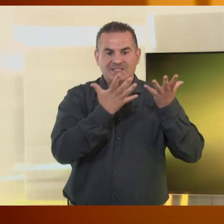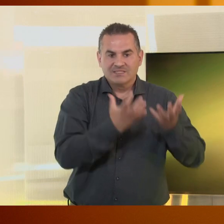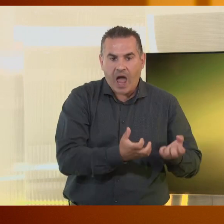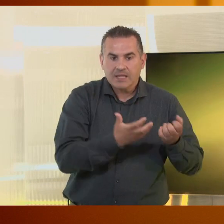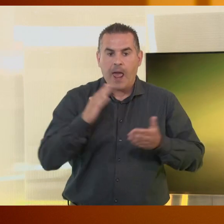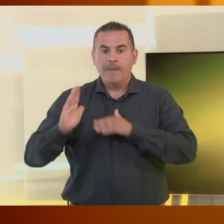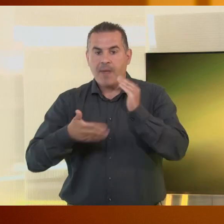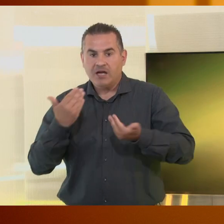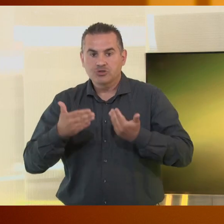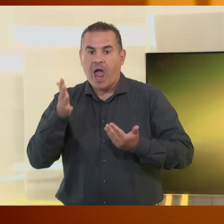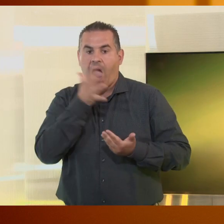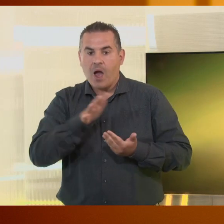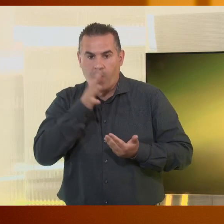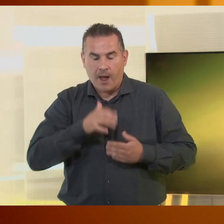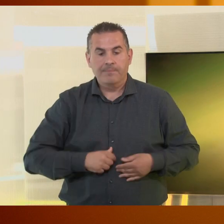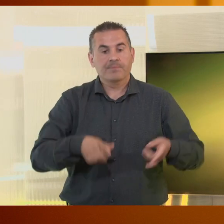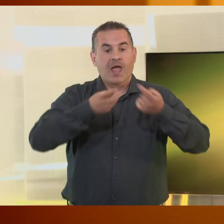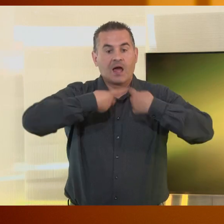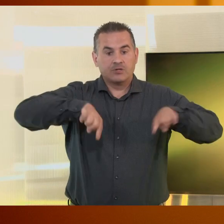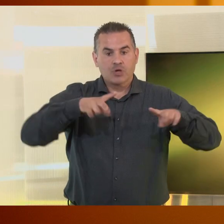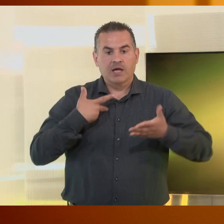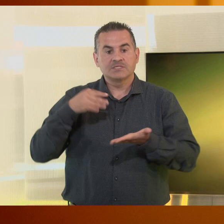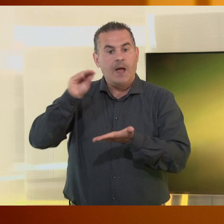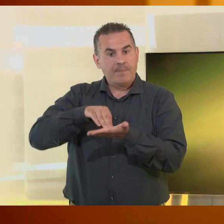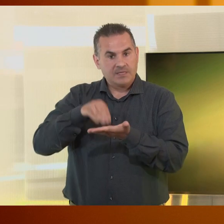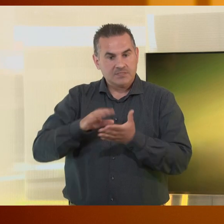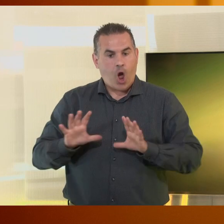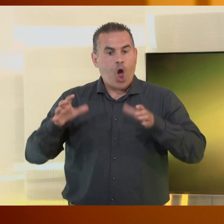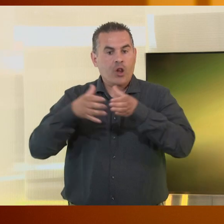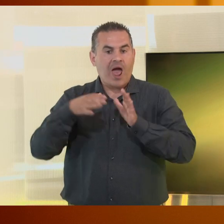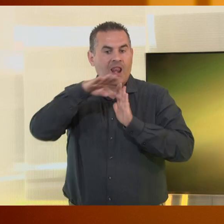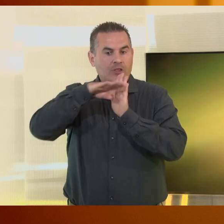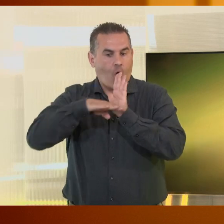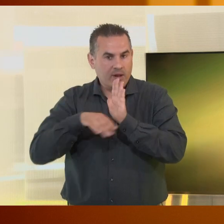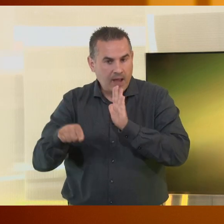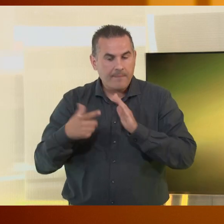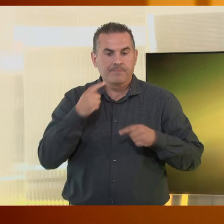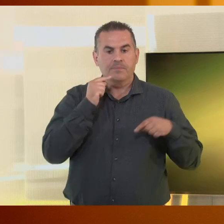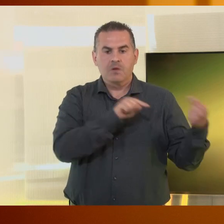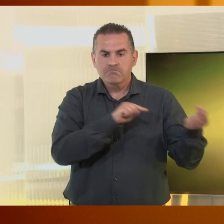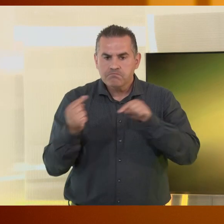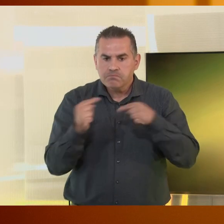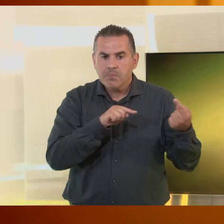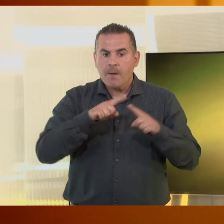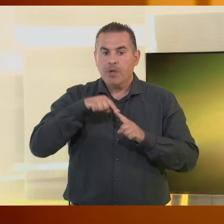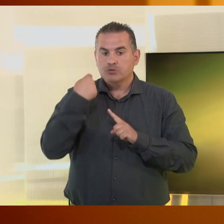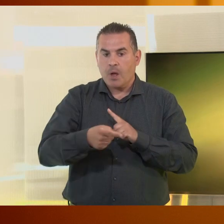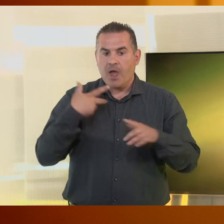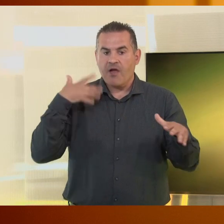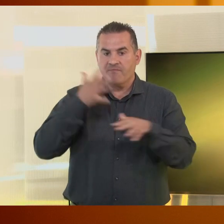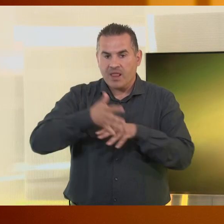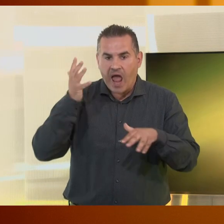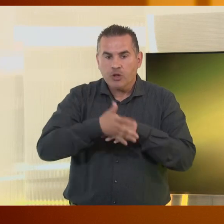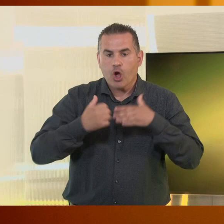Satta, che ha incontrato le organizzazioni di categoria. Si è discusso dei prossimi e imminenti interventi della regione a sostegno delle